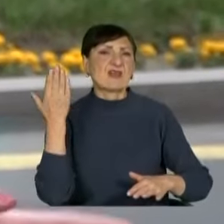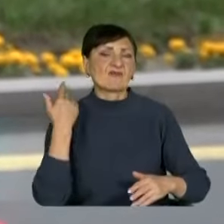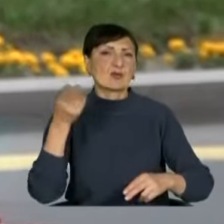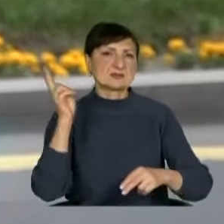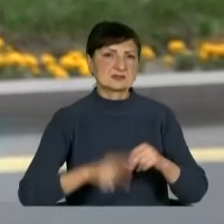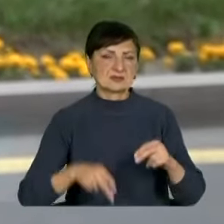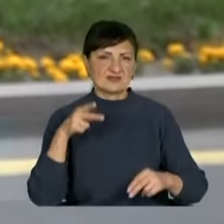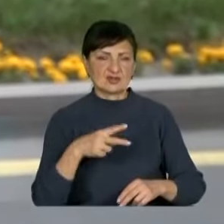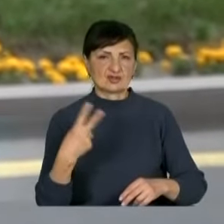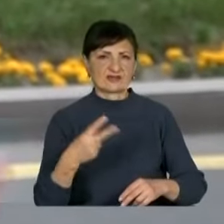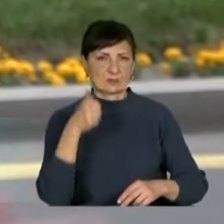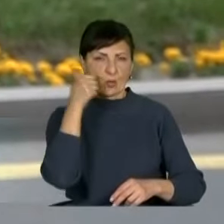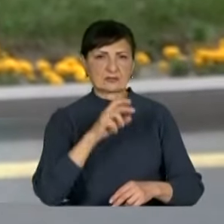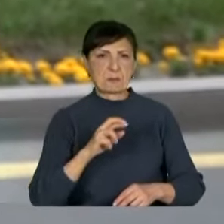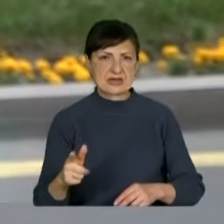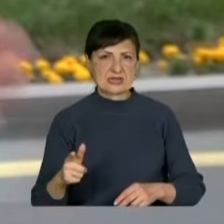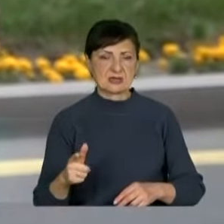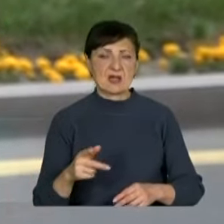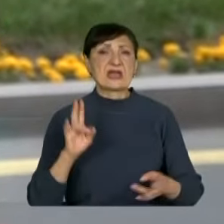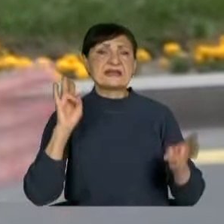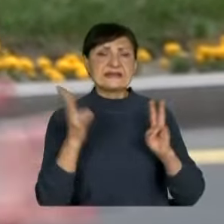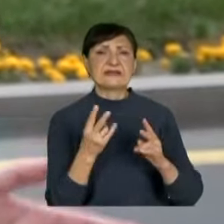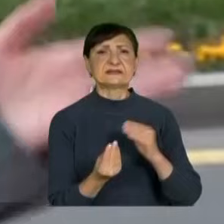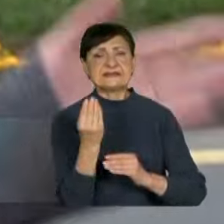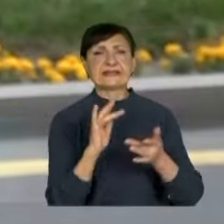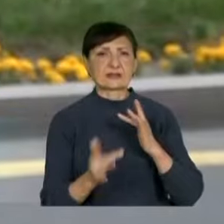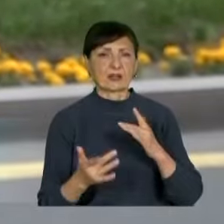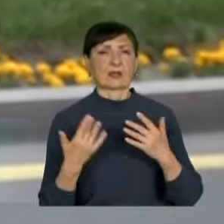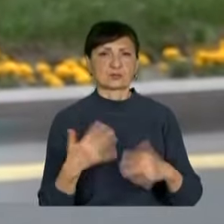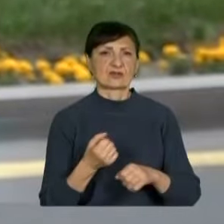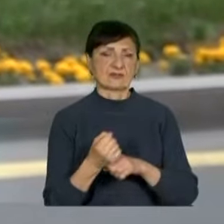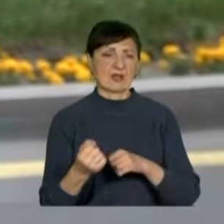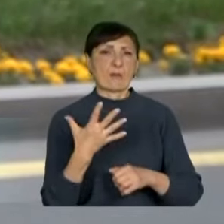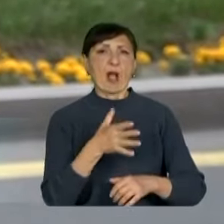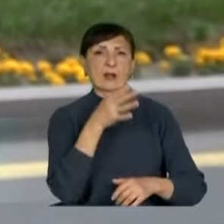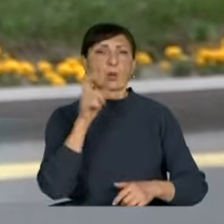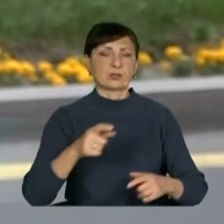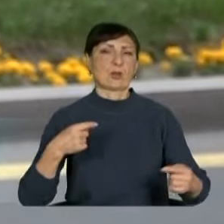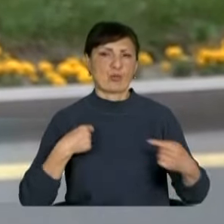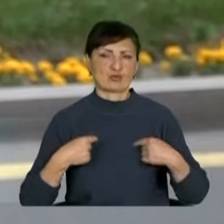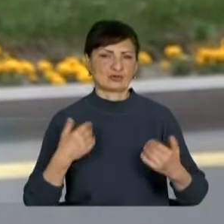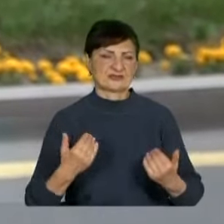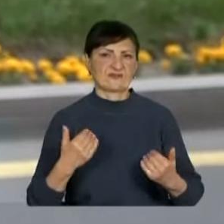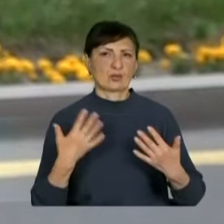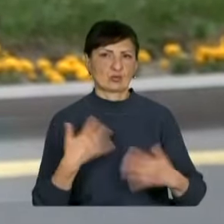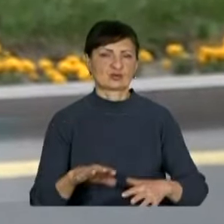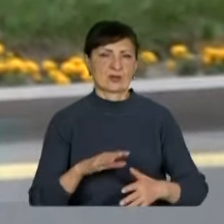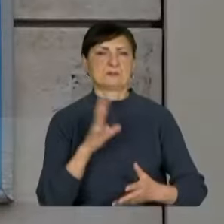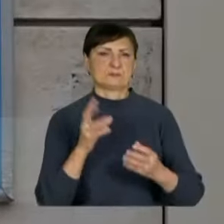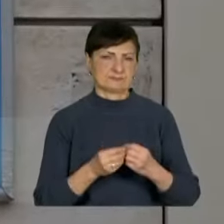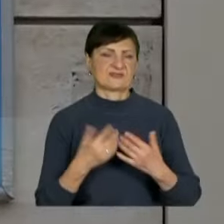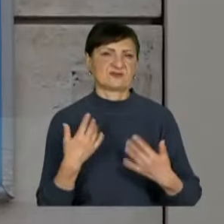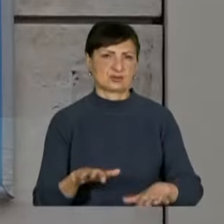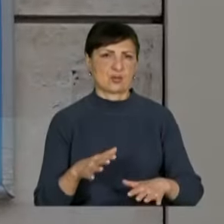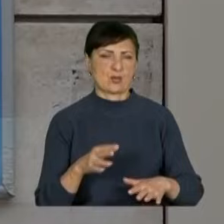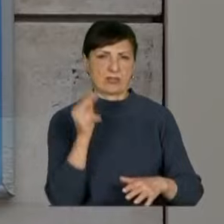еще в 2020 году. Вот из-за социальных сетей, из-за давления 5 лет люди мучились, сегодня, слава богу, всех оправдали.